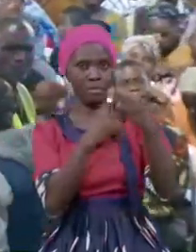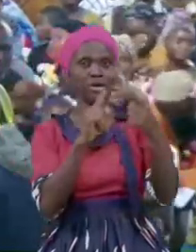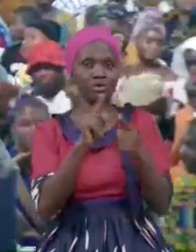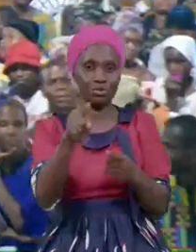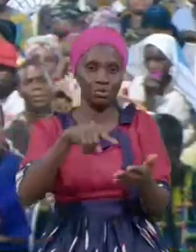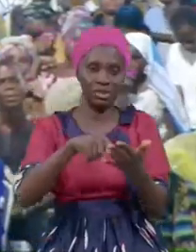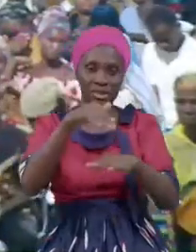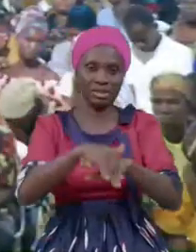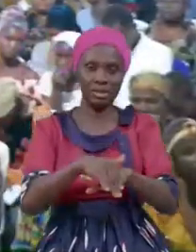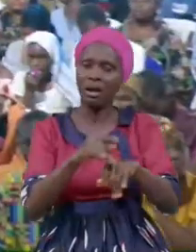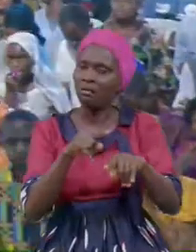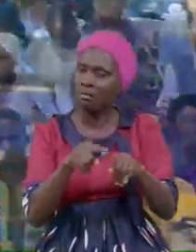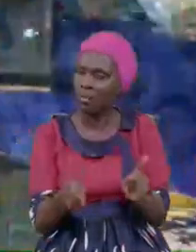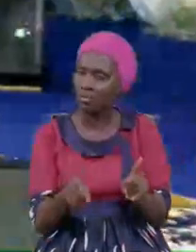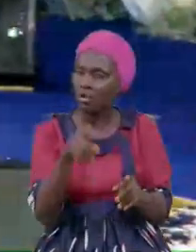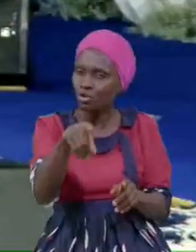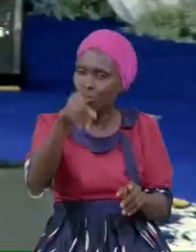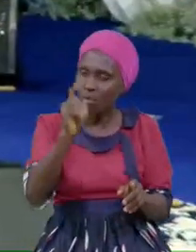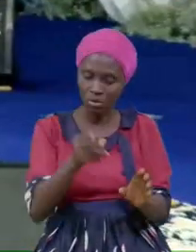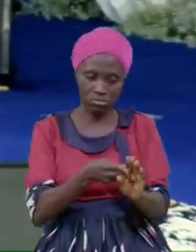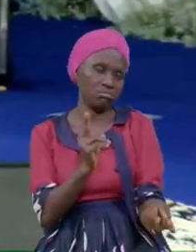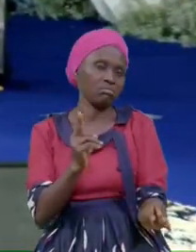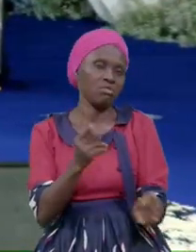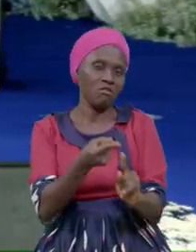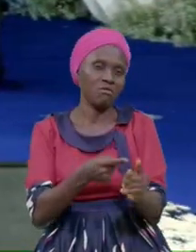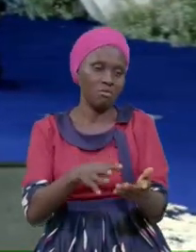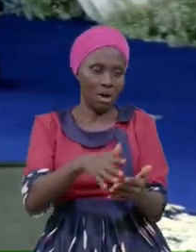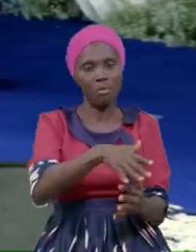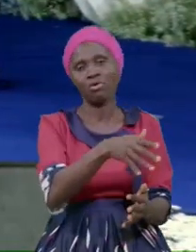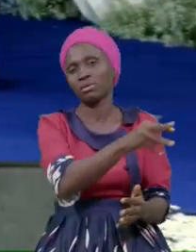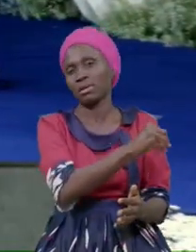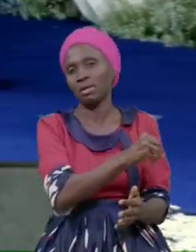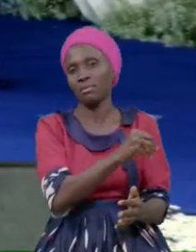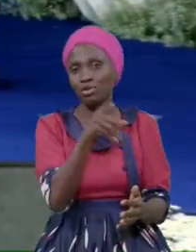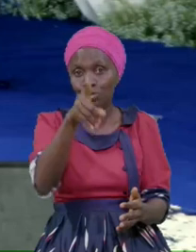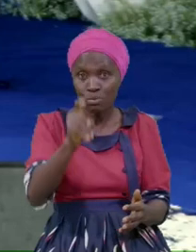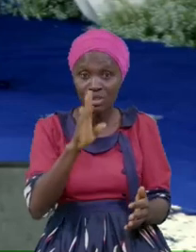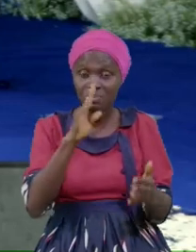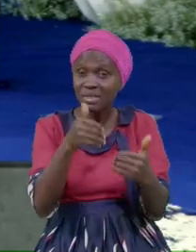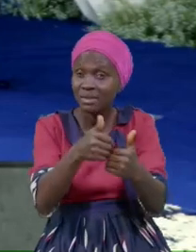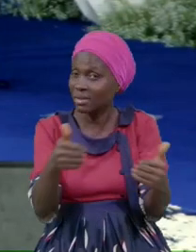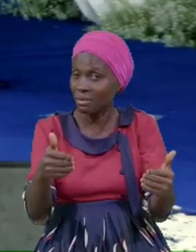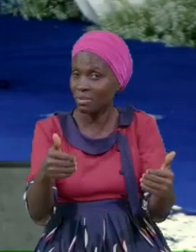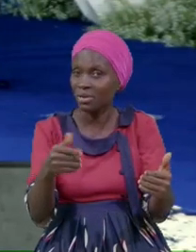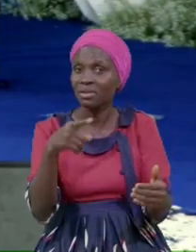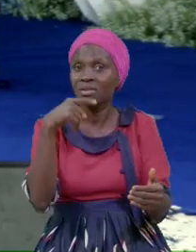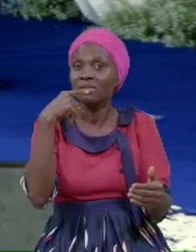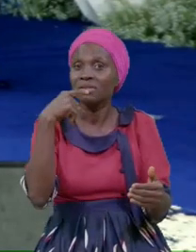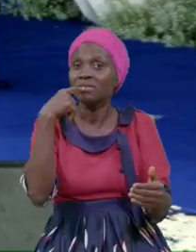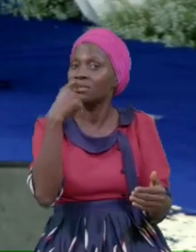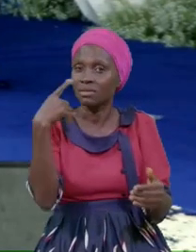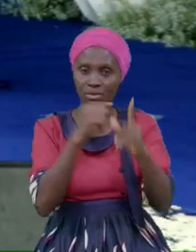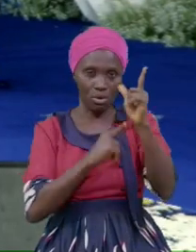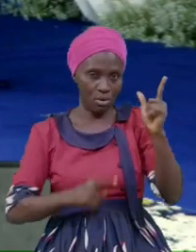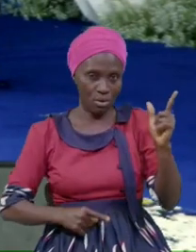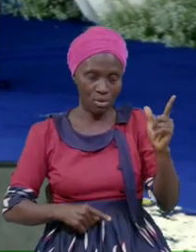Mais sortez du milieu d'eux et séparez-vous, dit le Seigneur. Ne